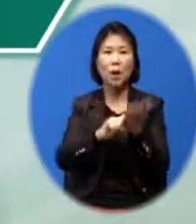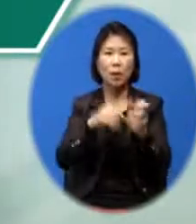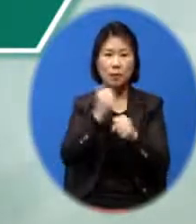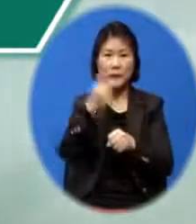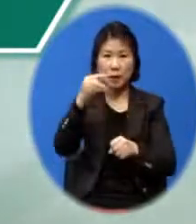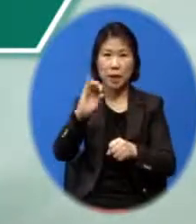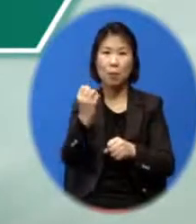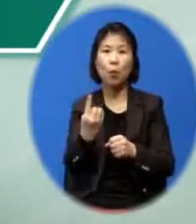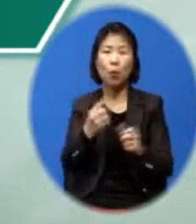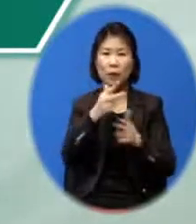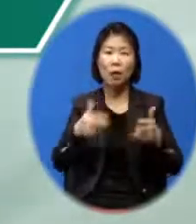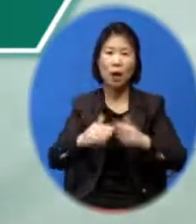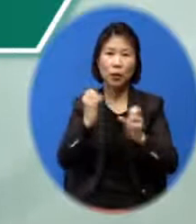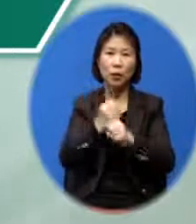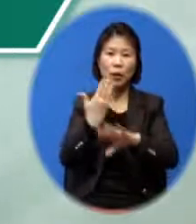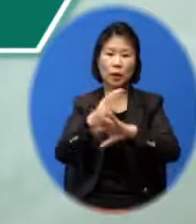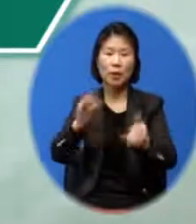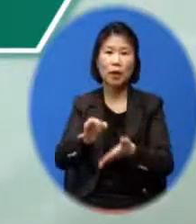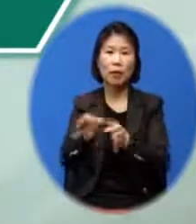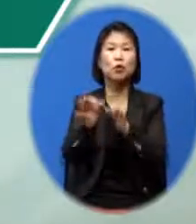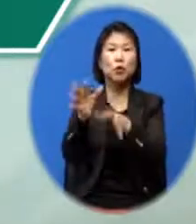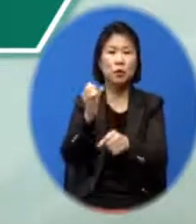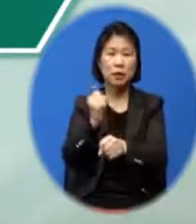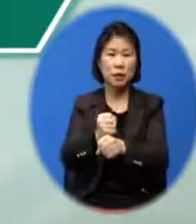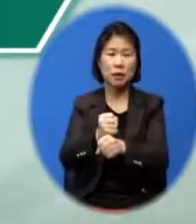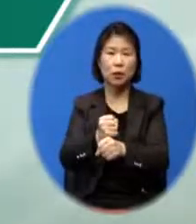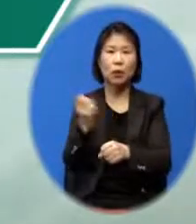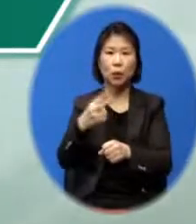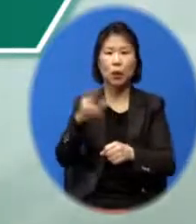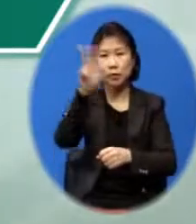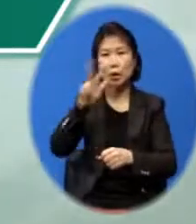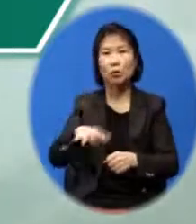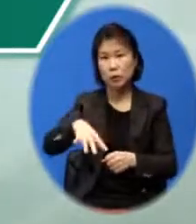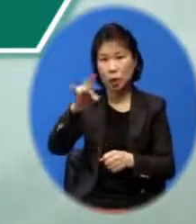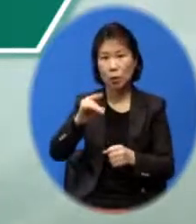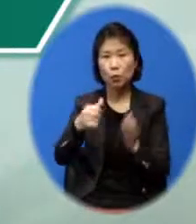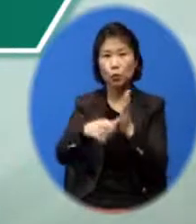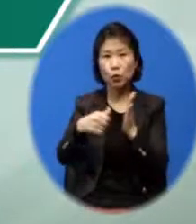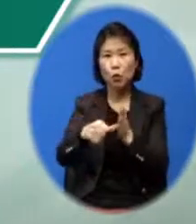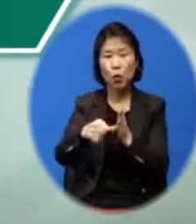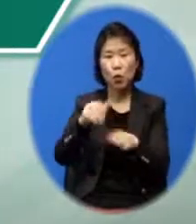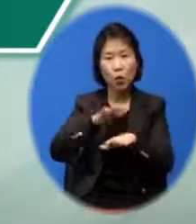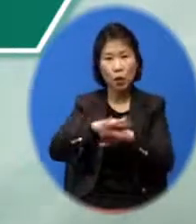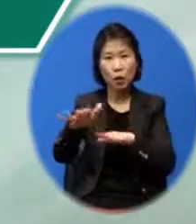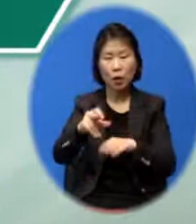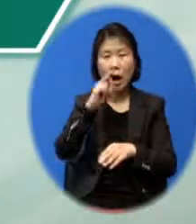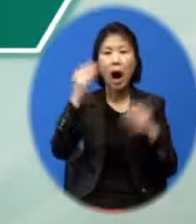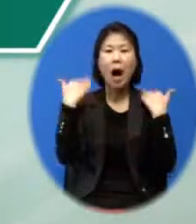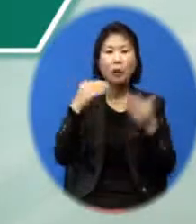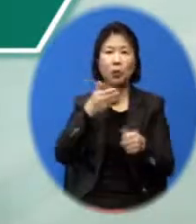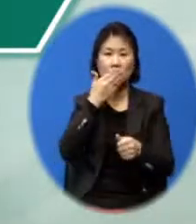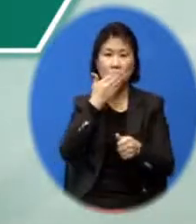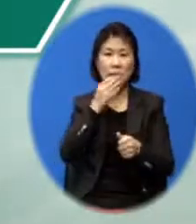사업은 내포신청사 완공, 외자유치 전국 최우수기관 선정, 전국 최초 물류기지형 학교급식